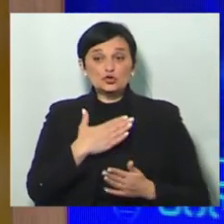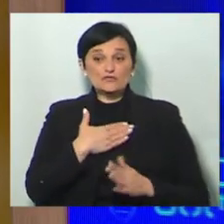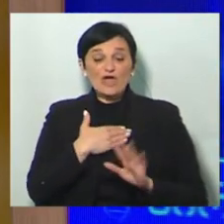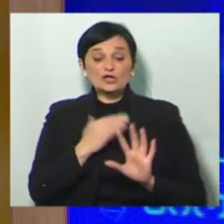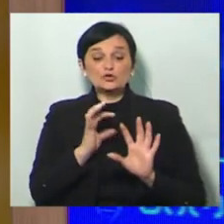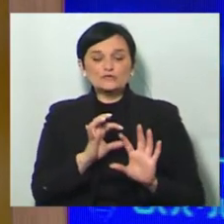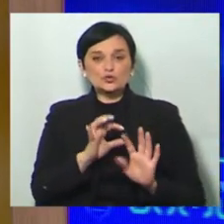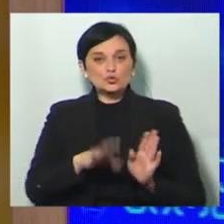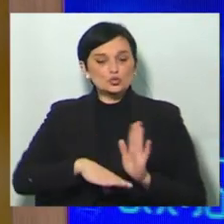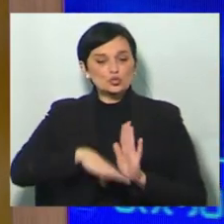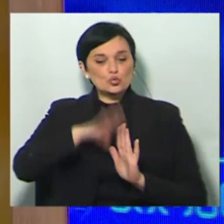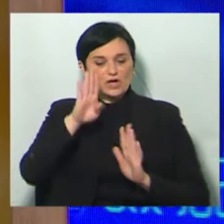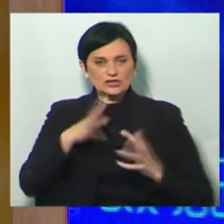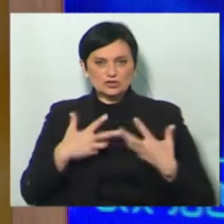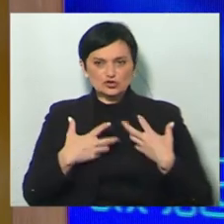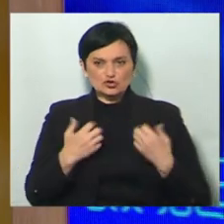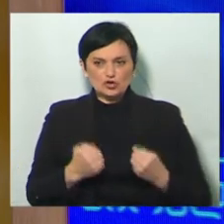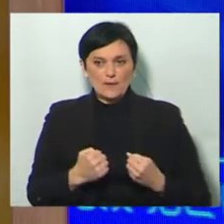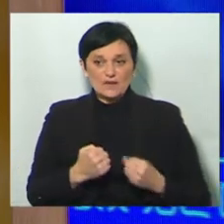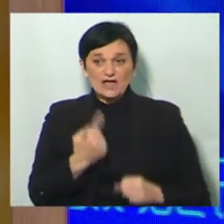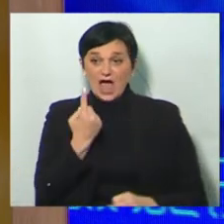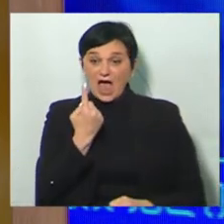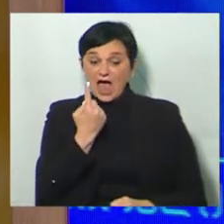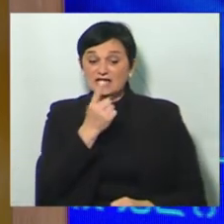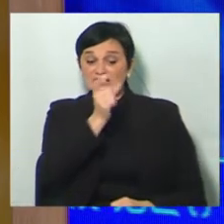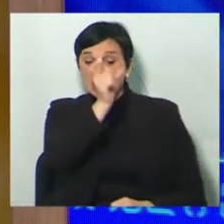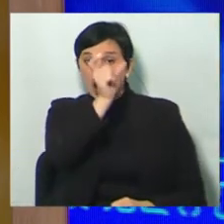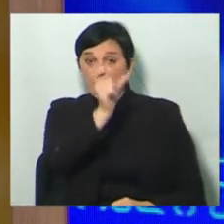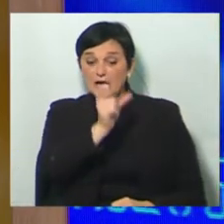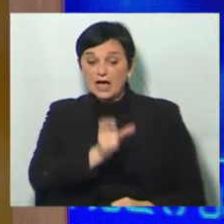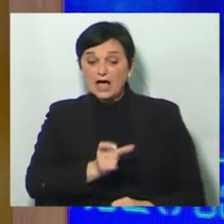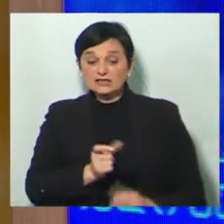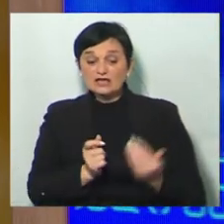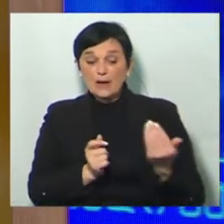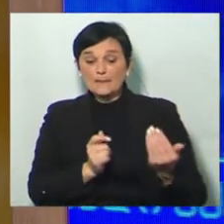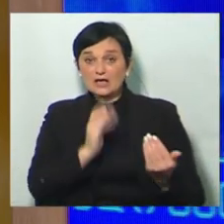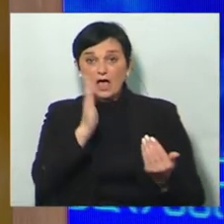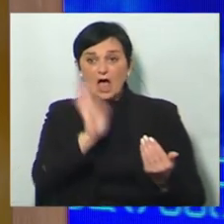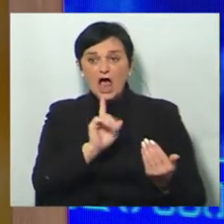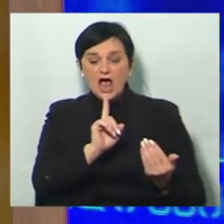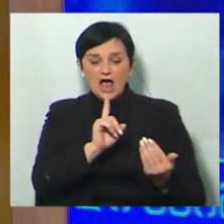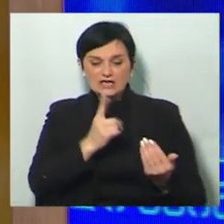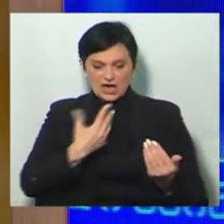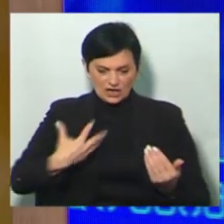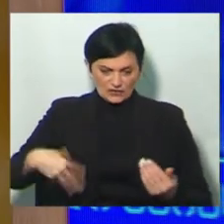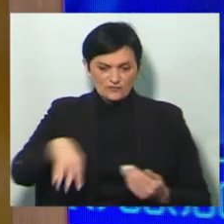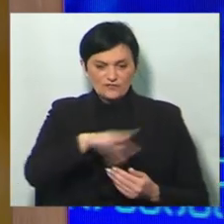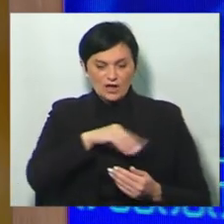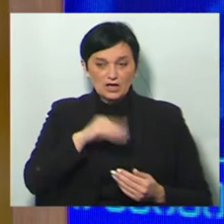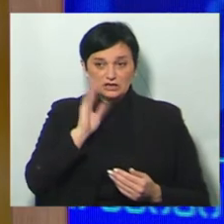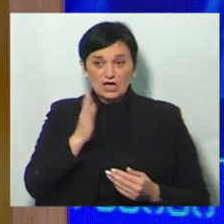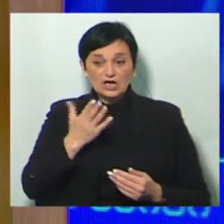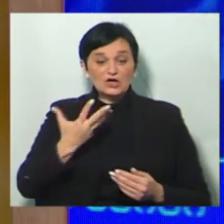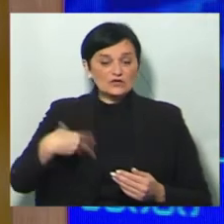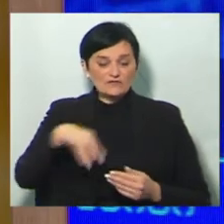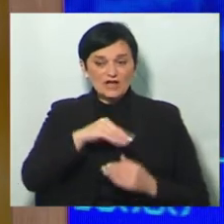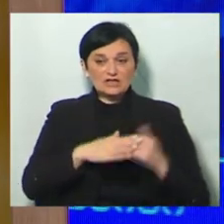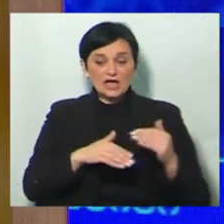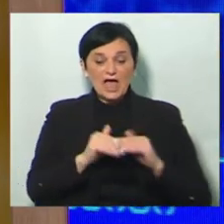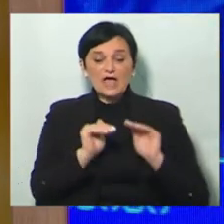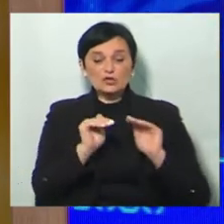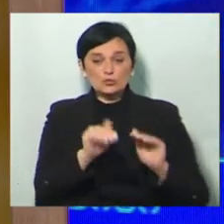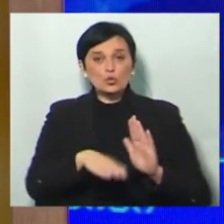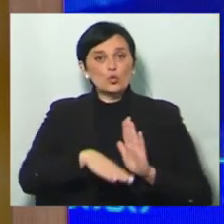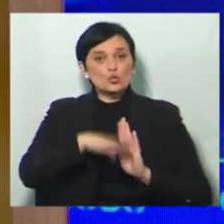ზრუნვა უკეთესი ჯანმრთელობისათვის, რომელიც ერთ ადამიანს კი არ ექნება, არამედ ექნება ყველას და ყველასათვის ხელმისაწვდომი